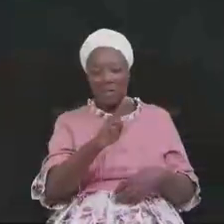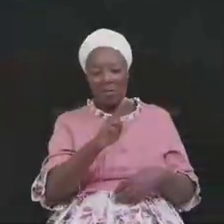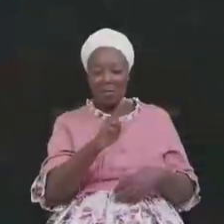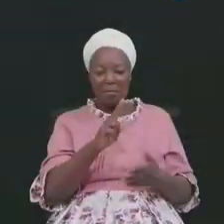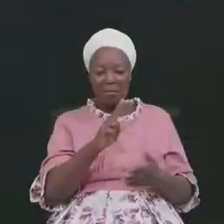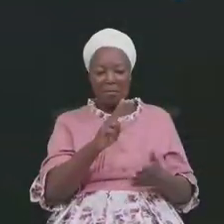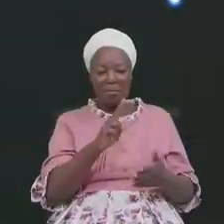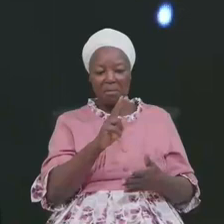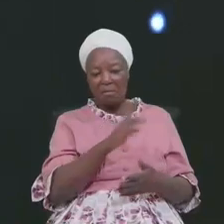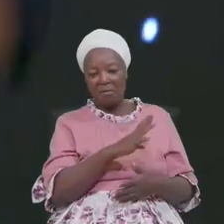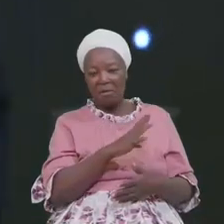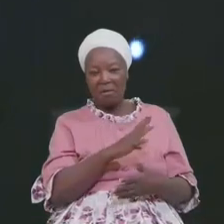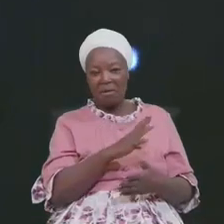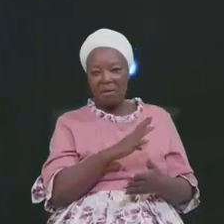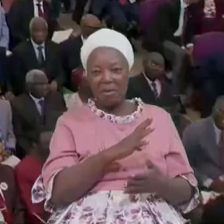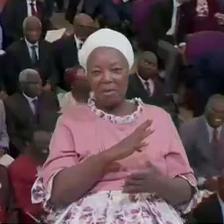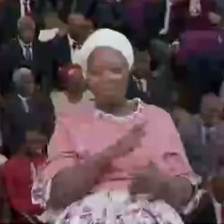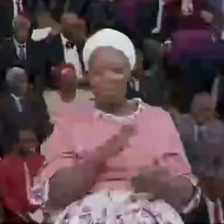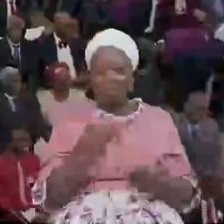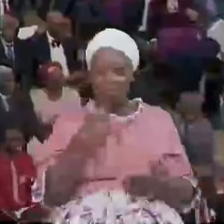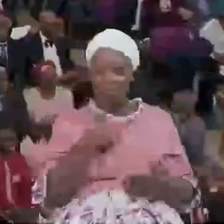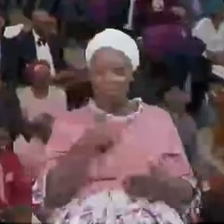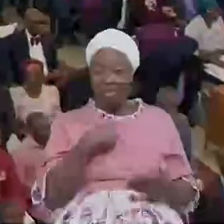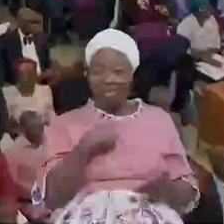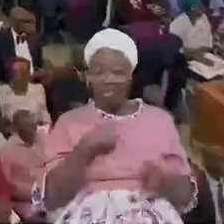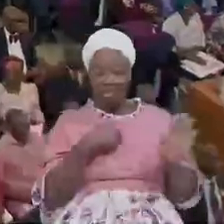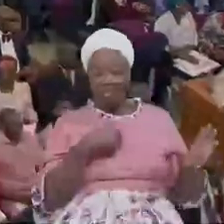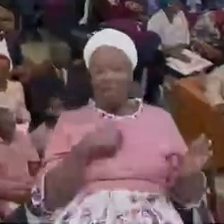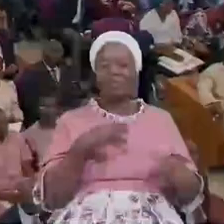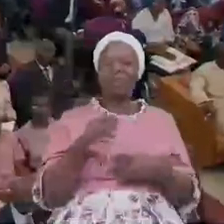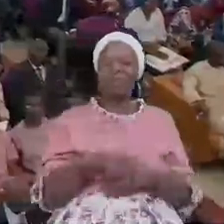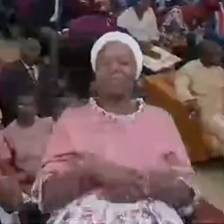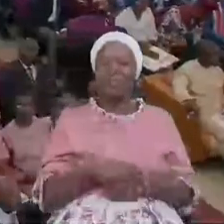Dites-moi, non? Dans le pavillon 1,